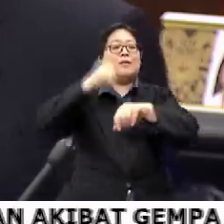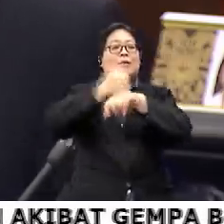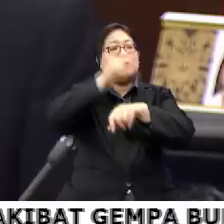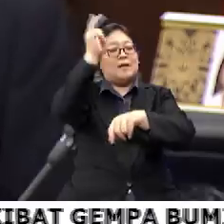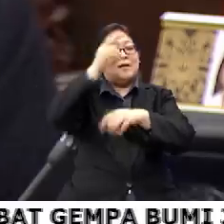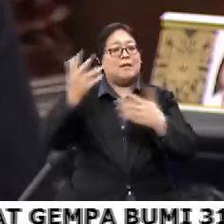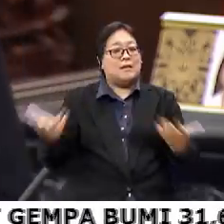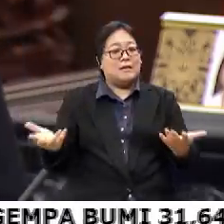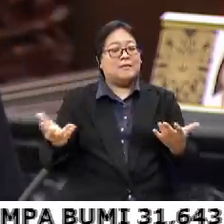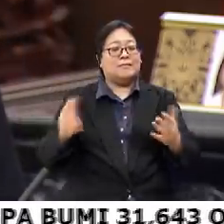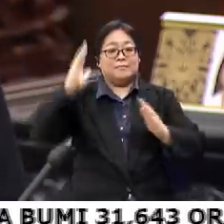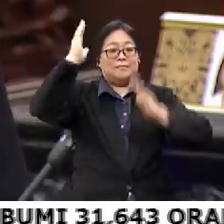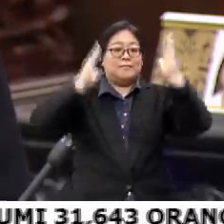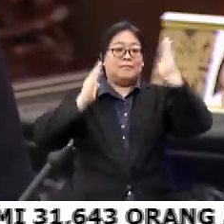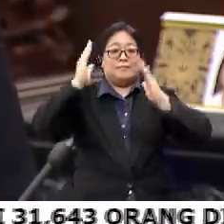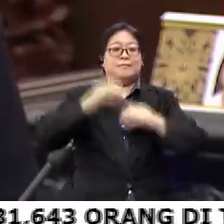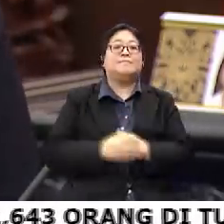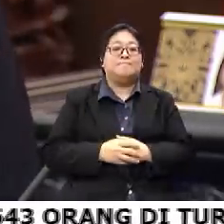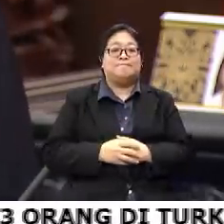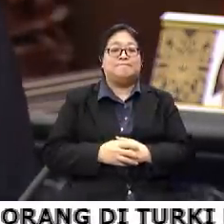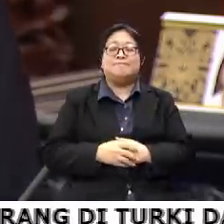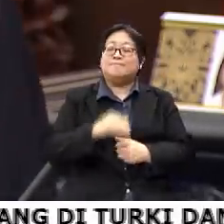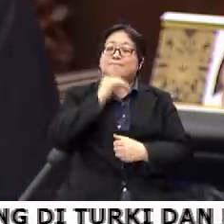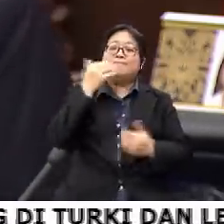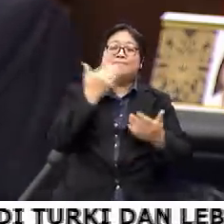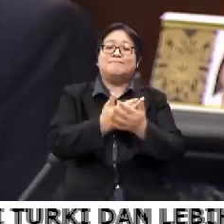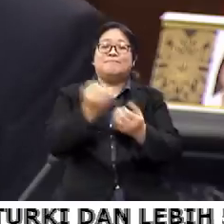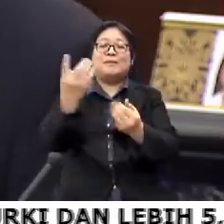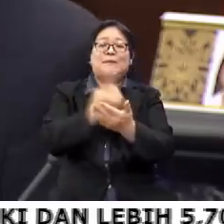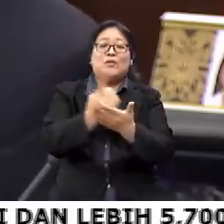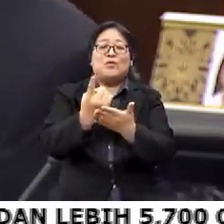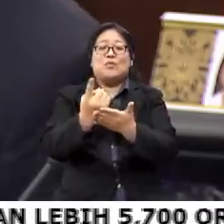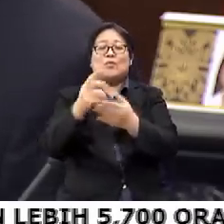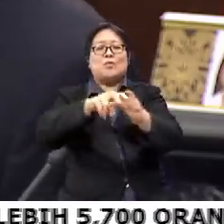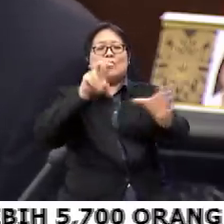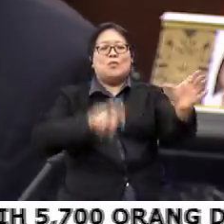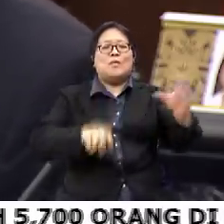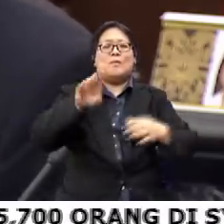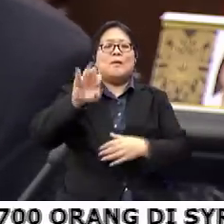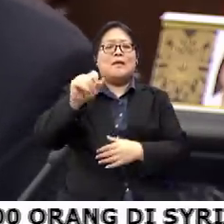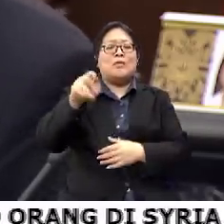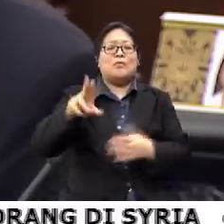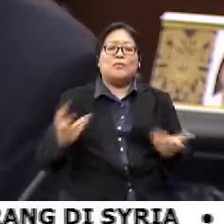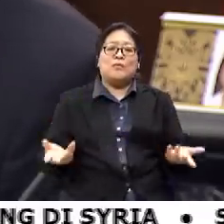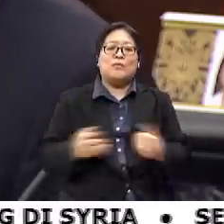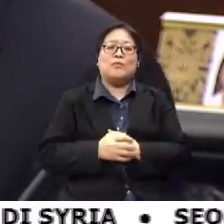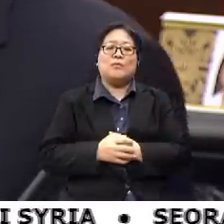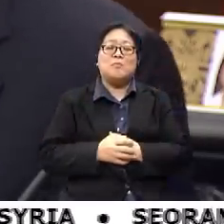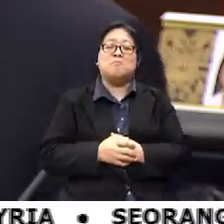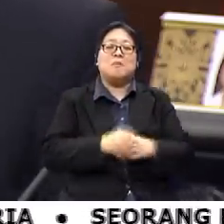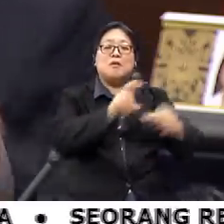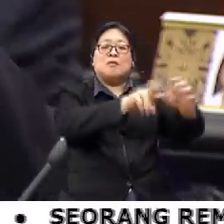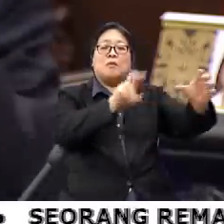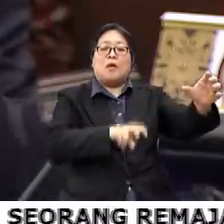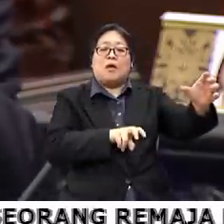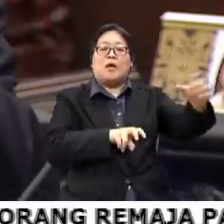kerajaan di negara Malaysia. Tidak sampai berapa minggu keluar dari Bersatu. Keluar Bersatu,